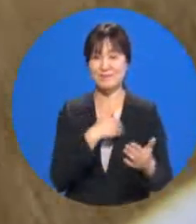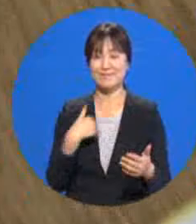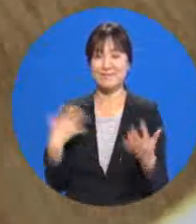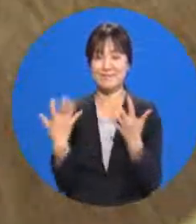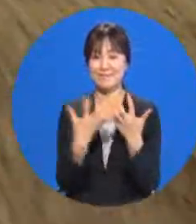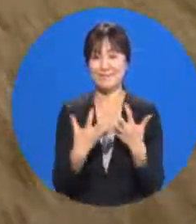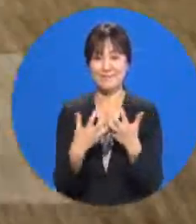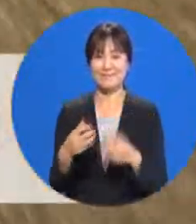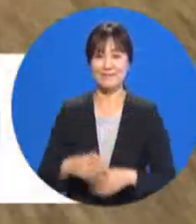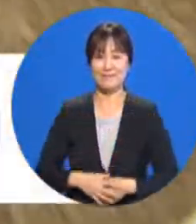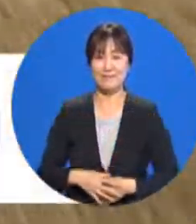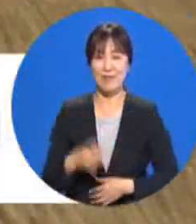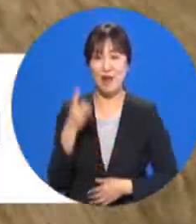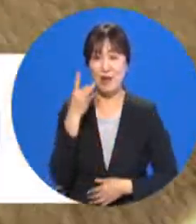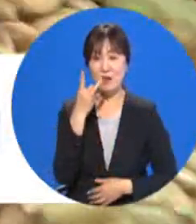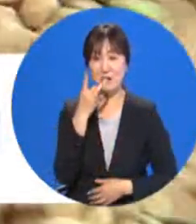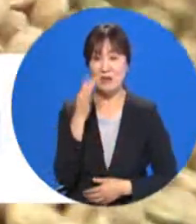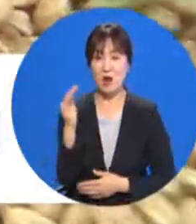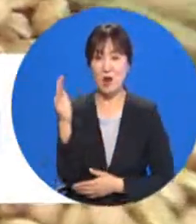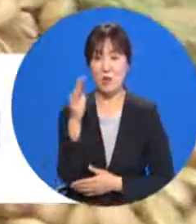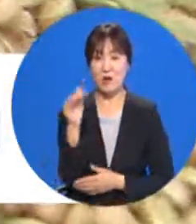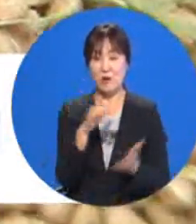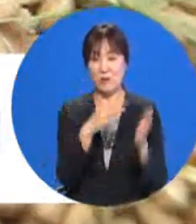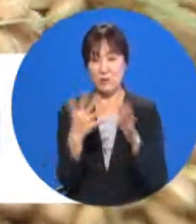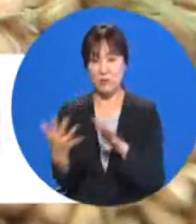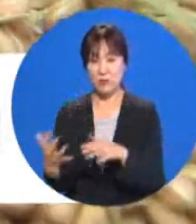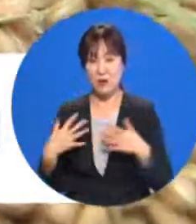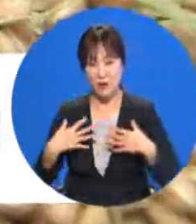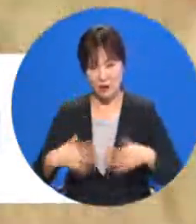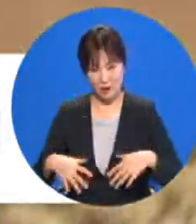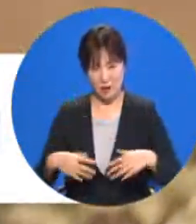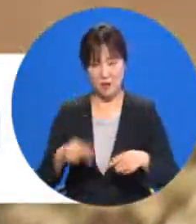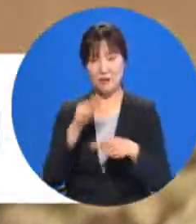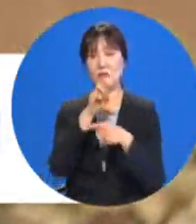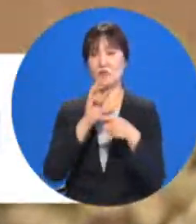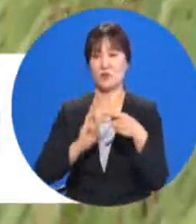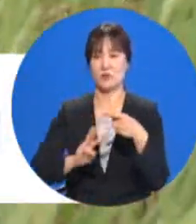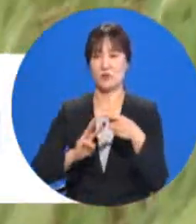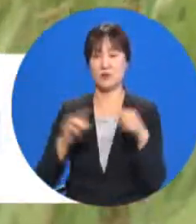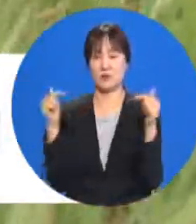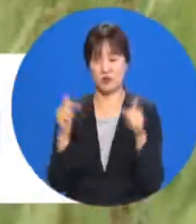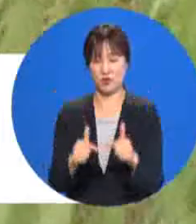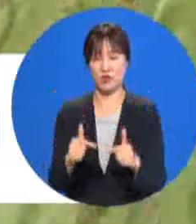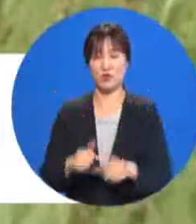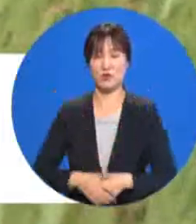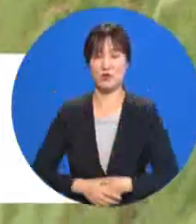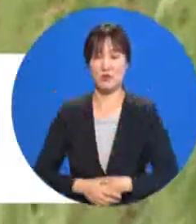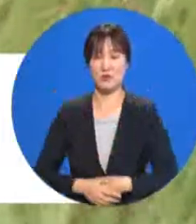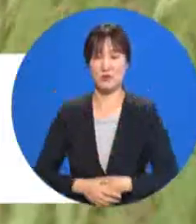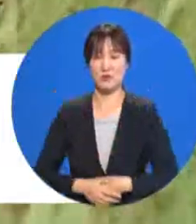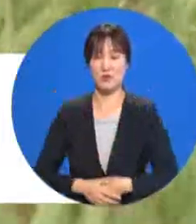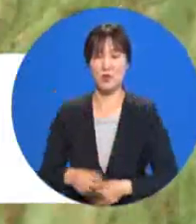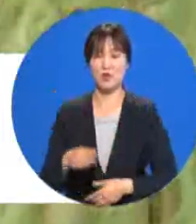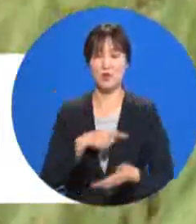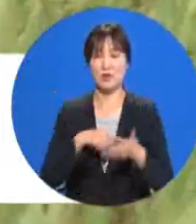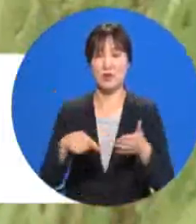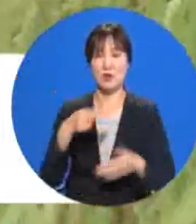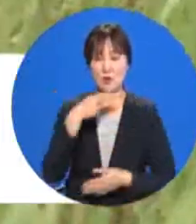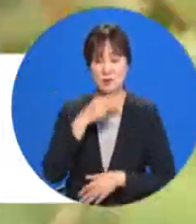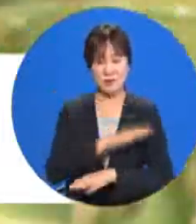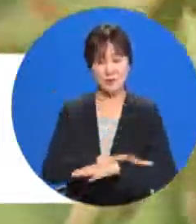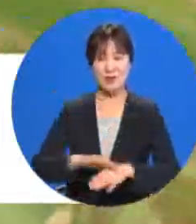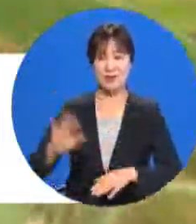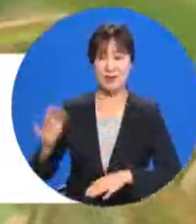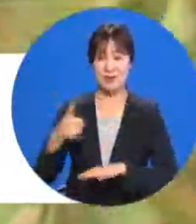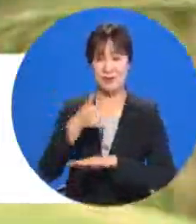배가 또 쓰레짐이 약하면 수확이 한 3분의 1 정도, 2 정도 감소하거든요. 그런데 그런 현상 없이 잘 됐죠. 농사 짓는 농민